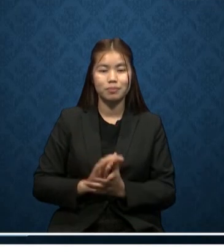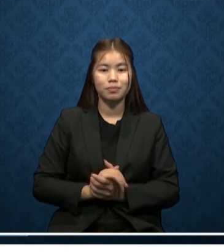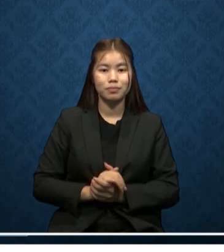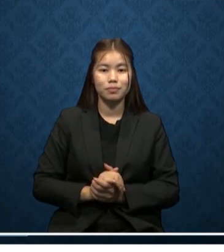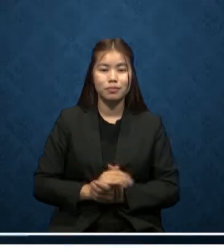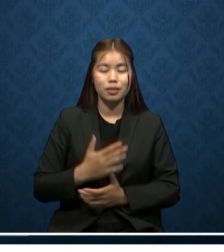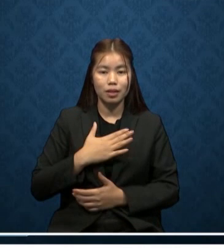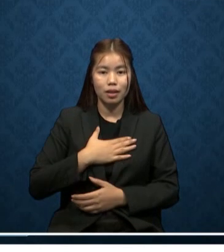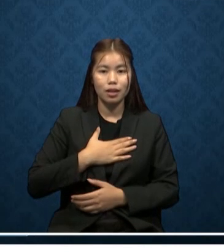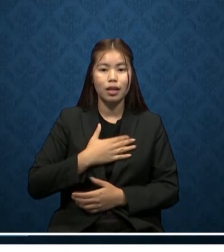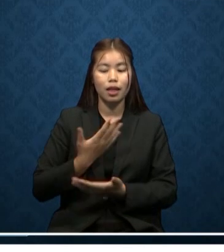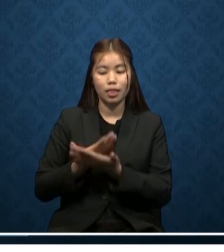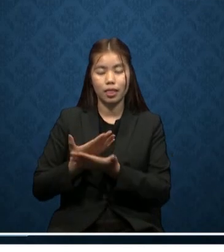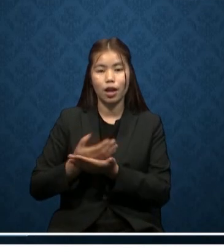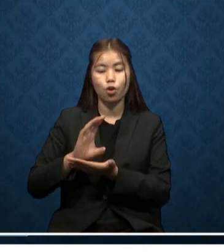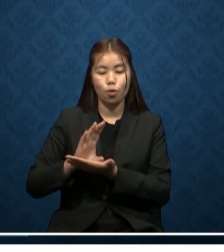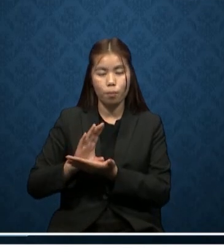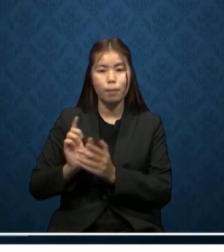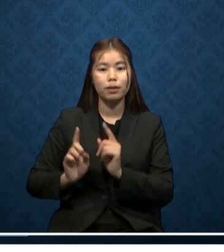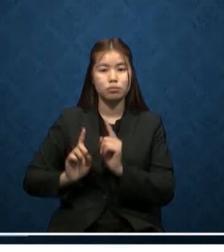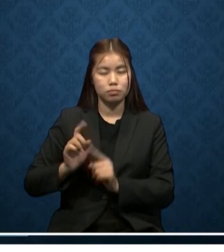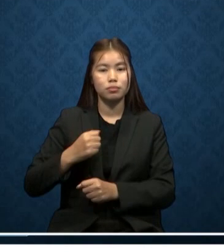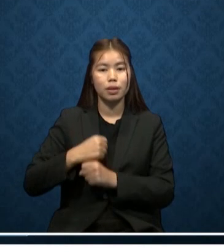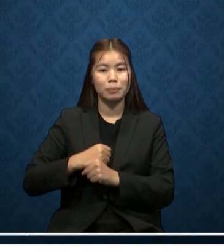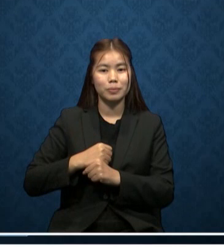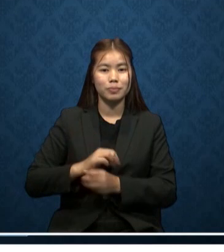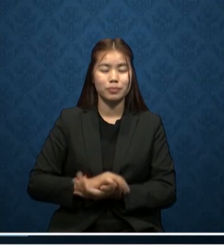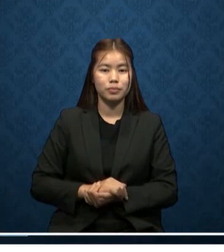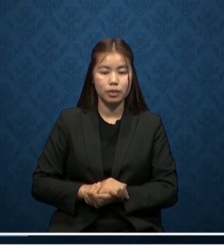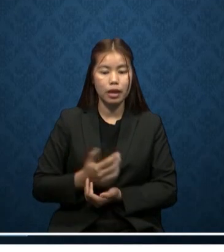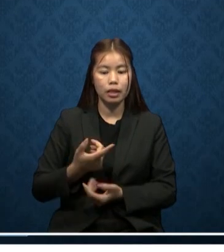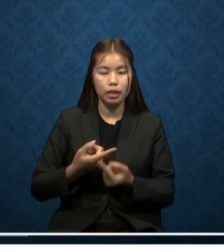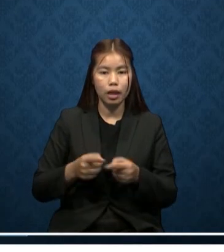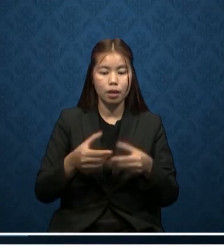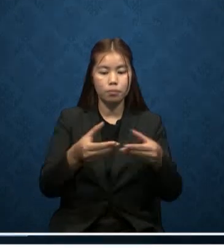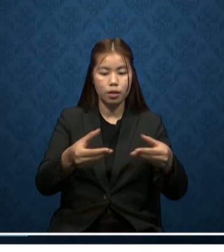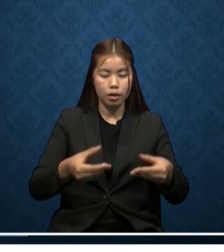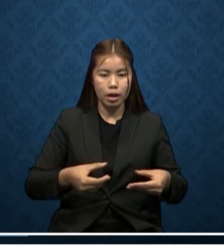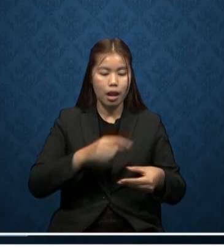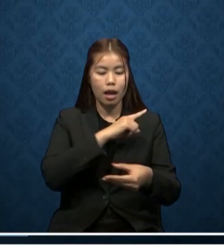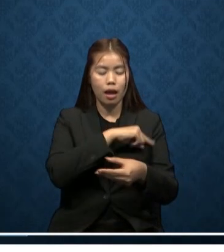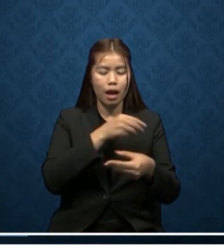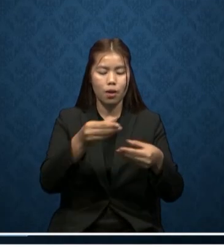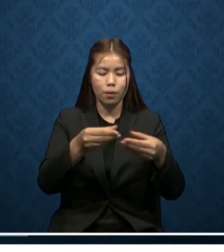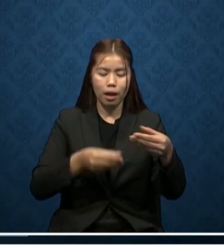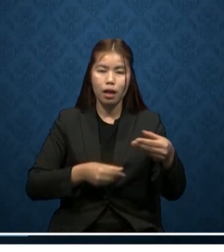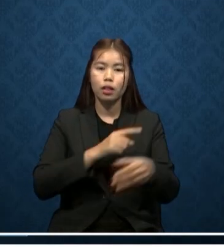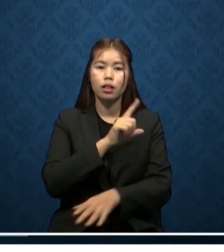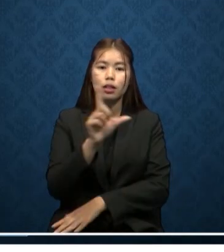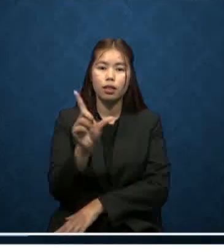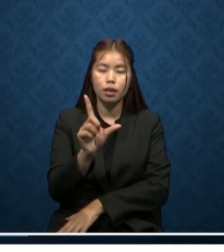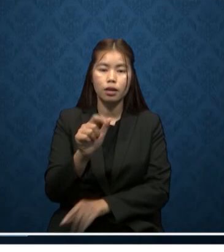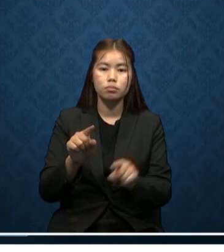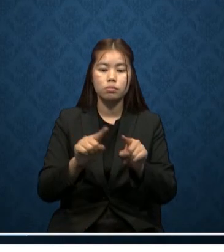สิ่งที่สมานทำแล้วก็ไปปรากฏอยู่ในเอกสารเล่มข่าวคาดเหลืองเป็นการกระจายงบ